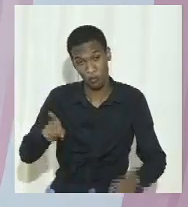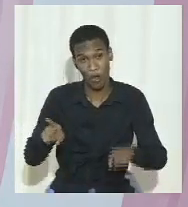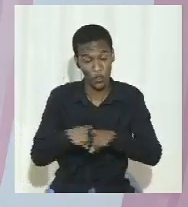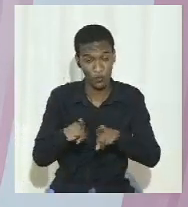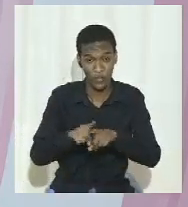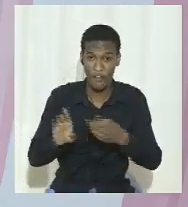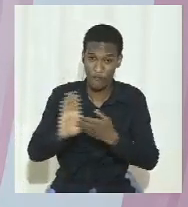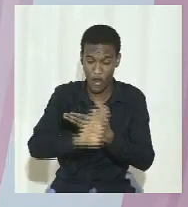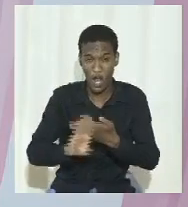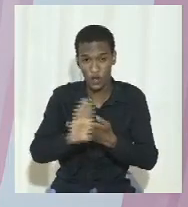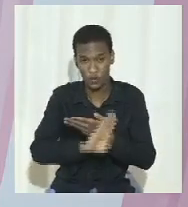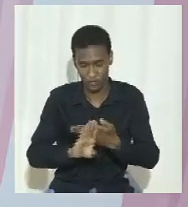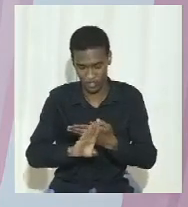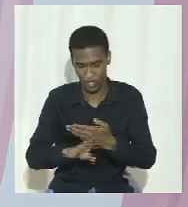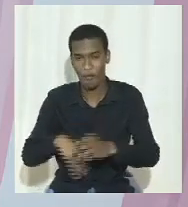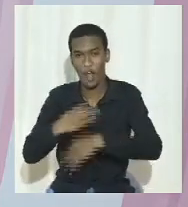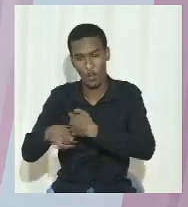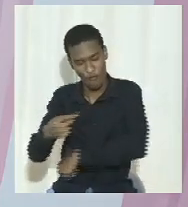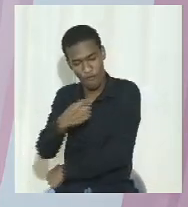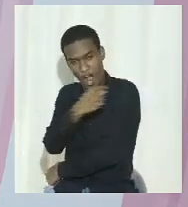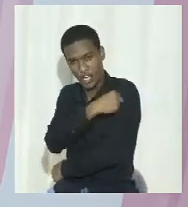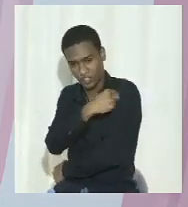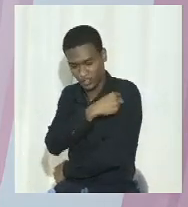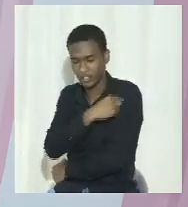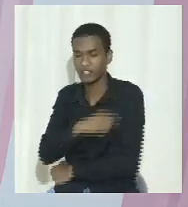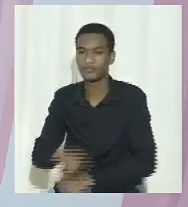ny fampiasana vaksiny.